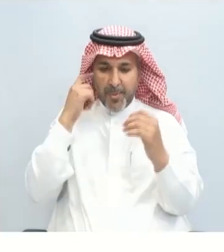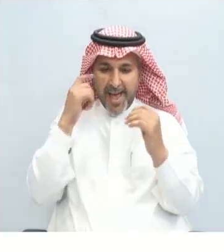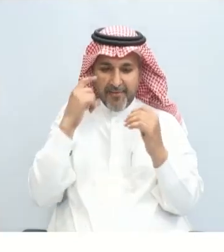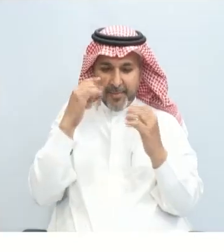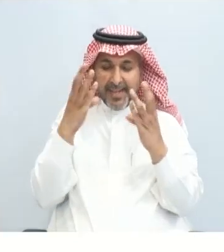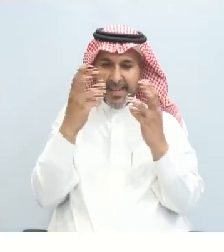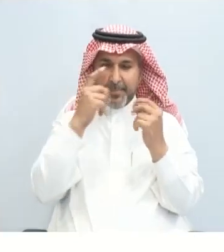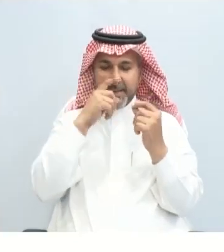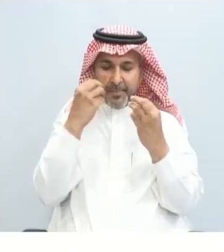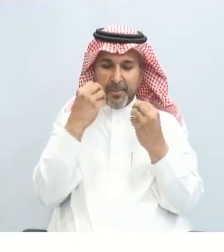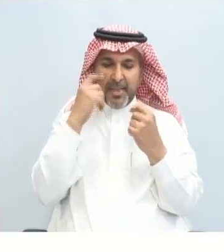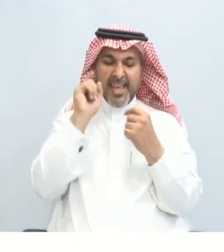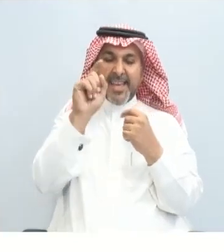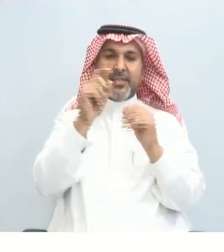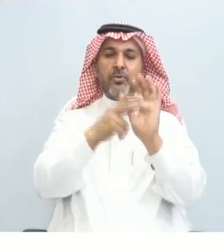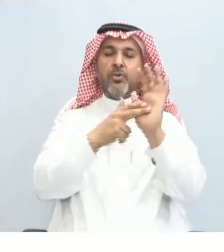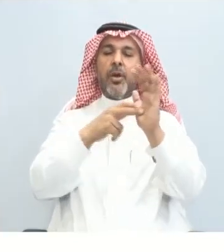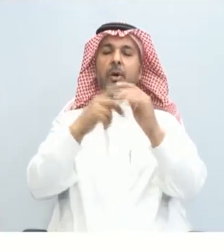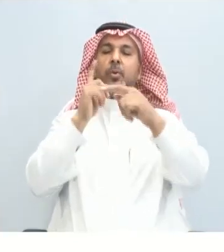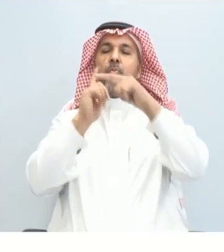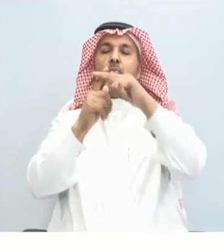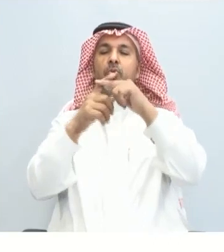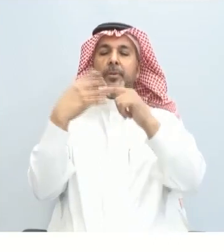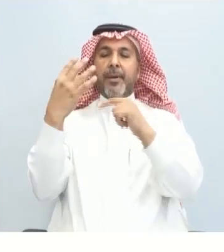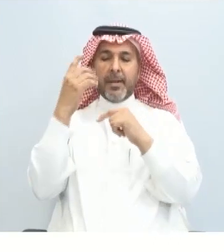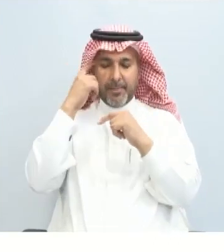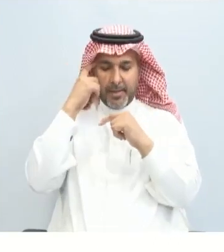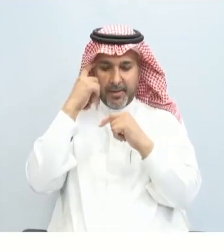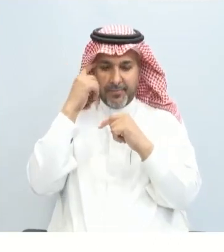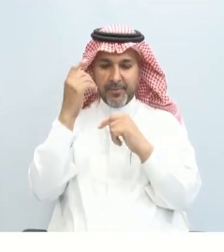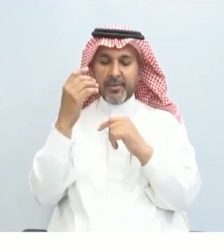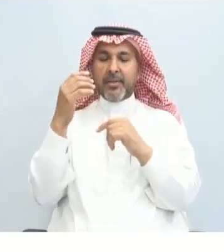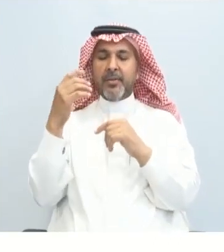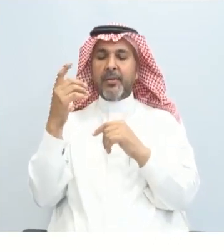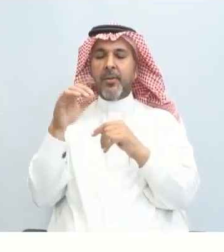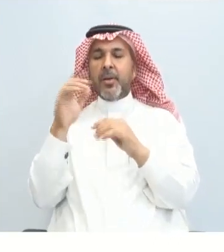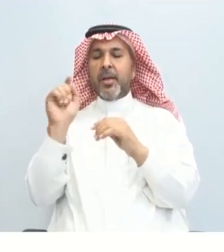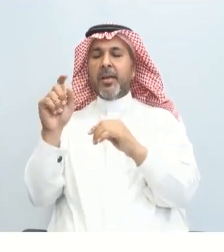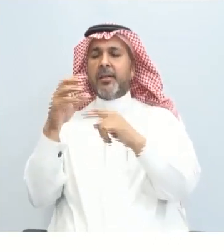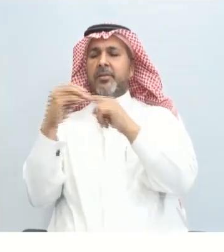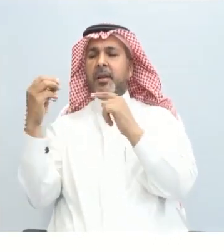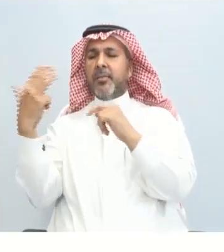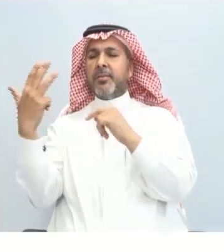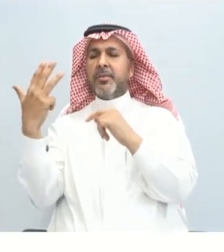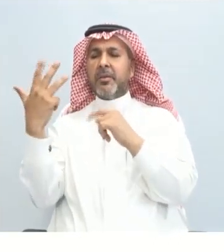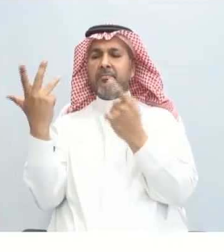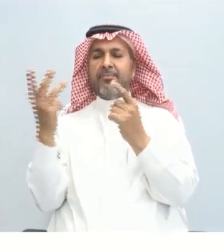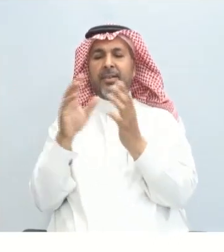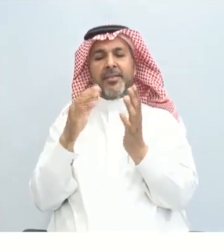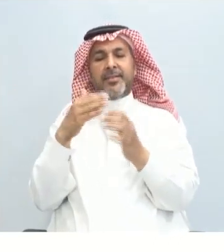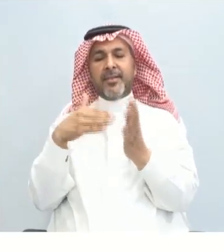فبالتالي بقول اما اكس تساوي موجب ا وهذا هو الحل الاول وثم او اكس تساوي سالب ت